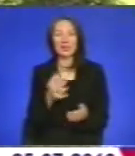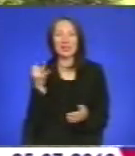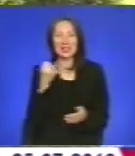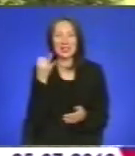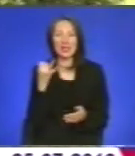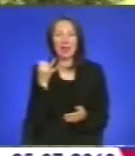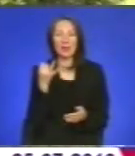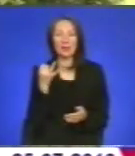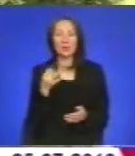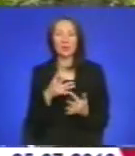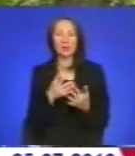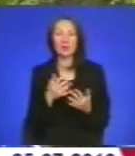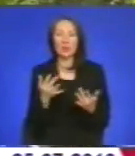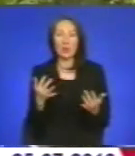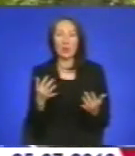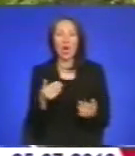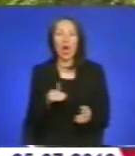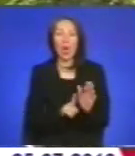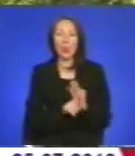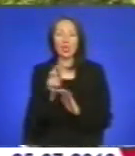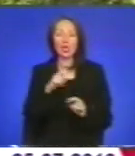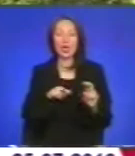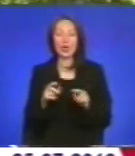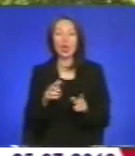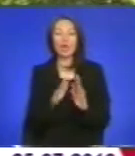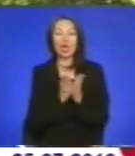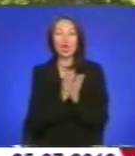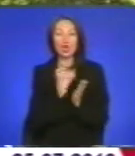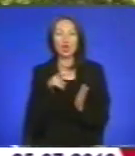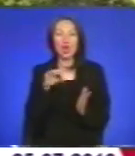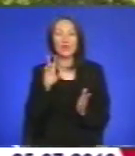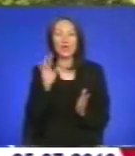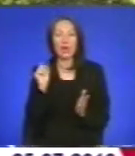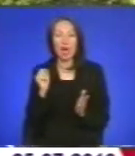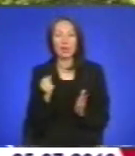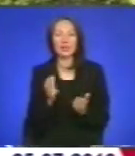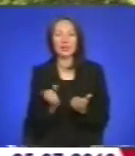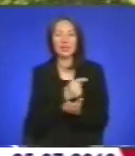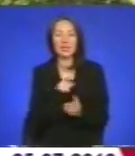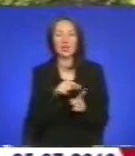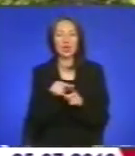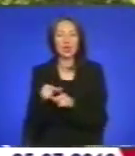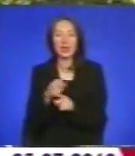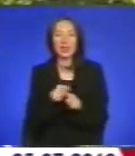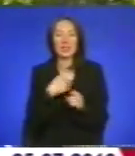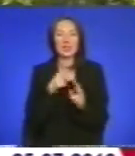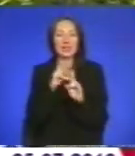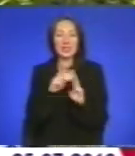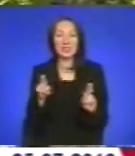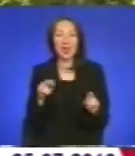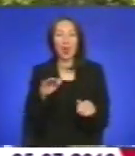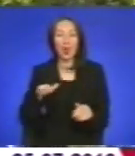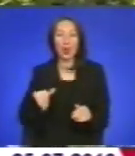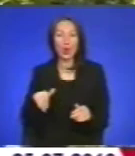цікавими речами. Я почала шукати в словниках і знайшла ті слова, які я не знаю. І